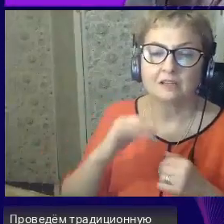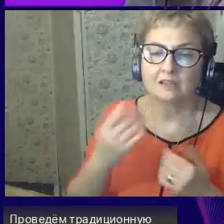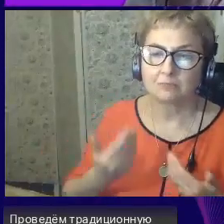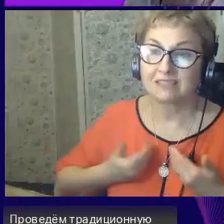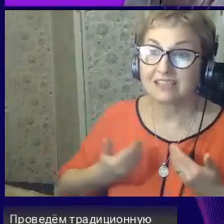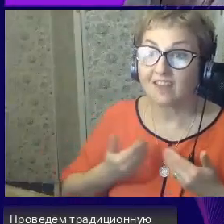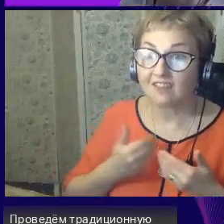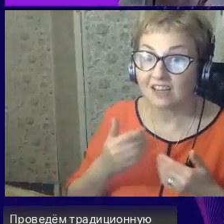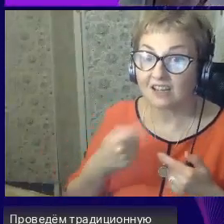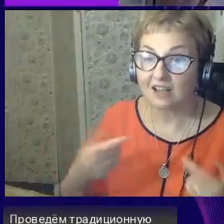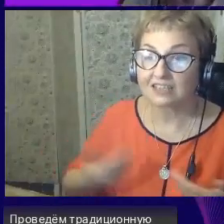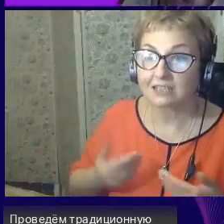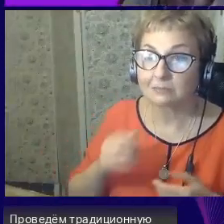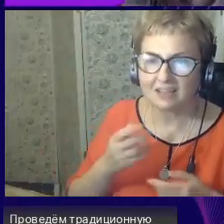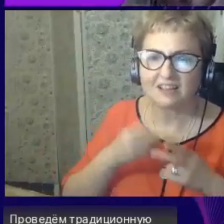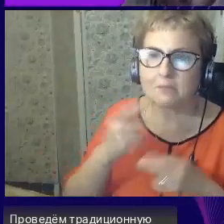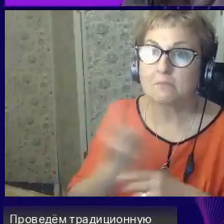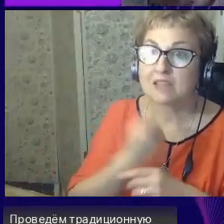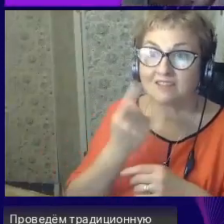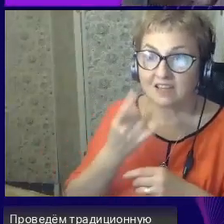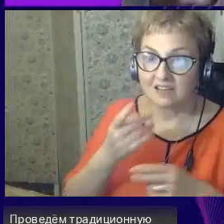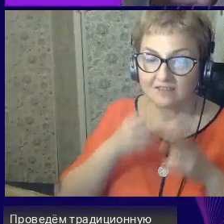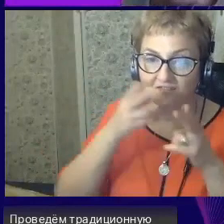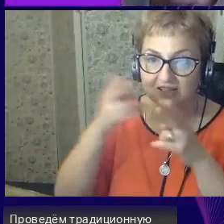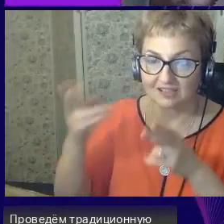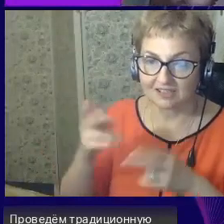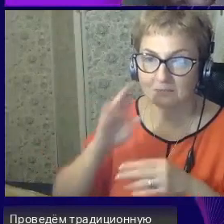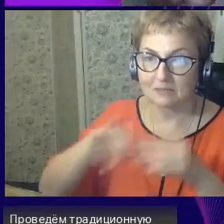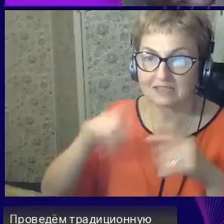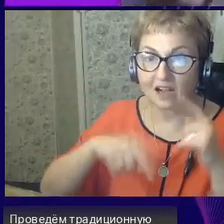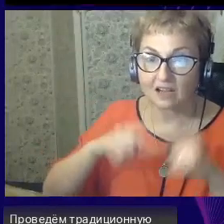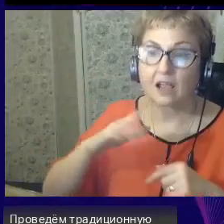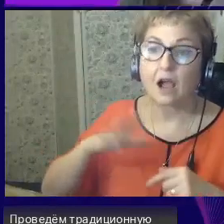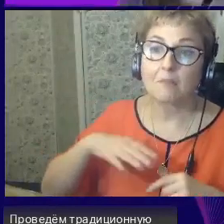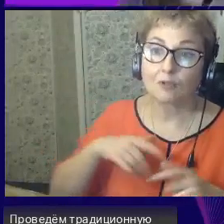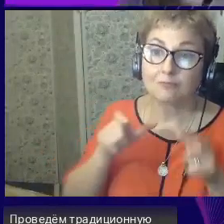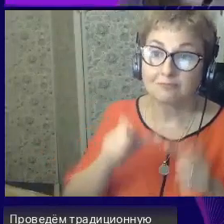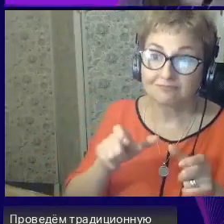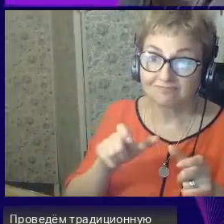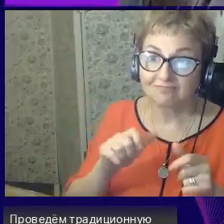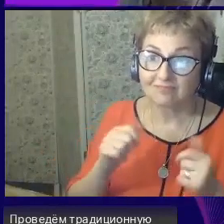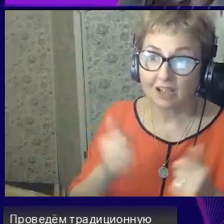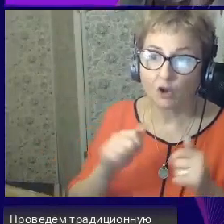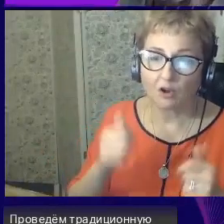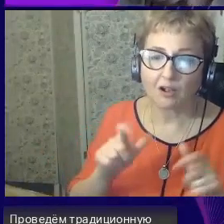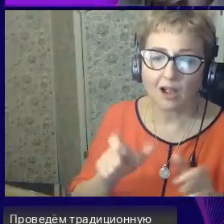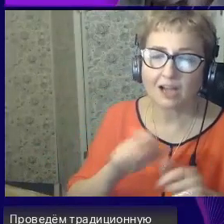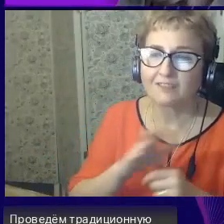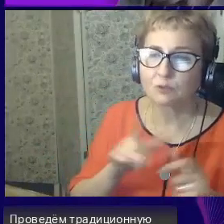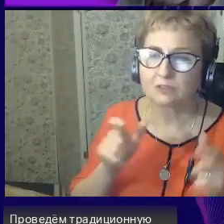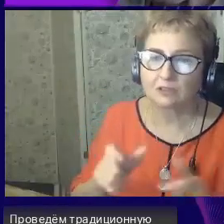для многих это были вообще первые в жизни выезды куда-то без родителей. Ну, потом случилась пандемия, отлично набили